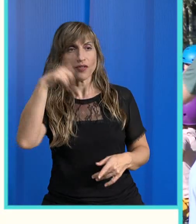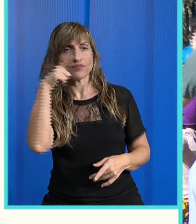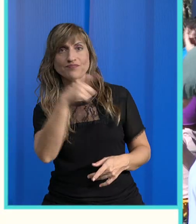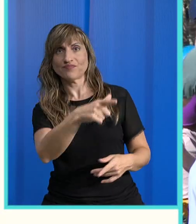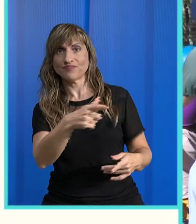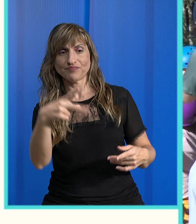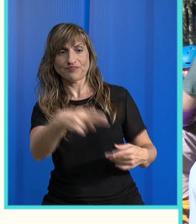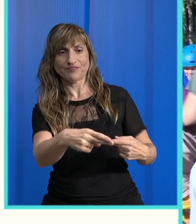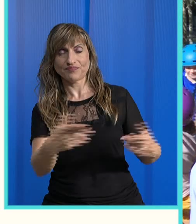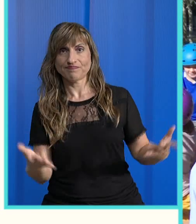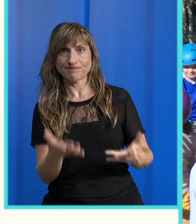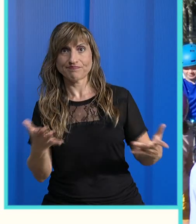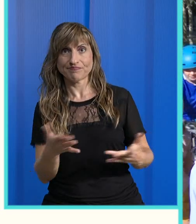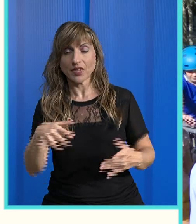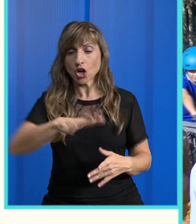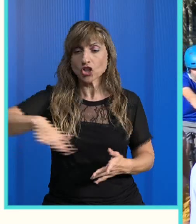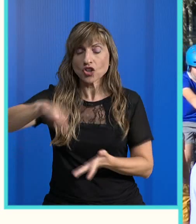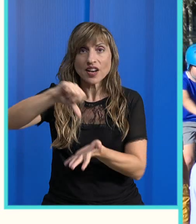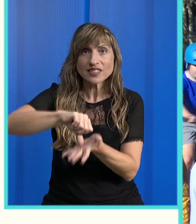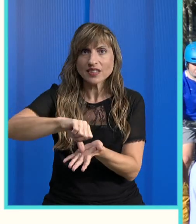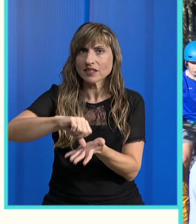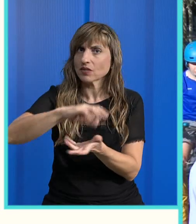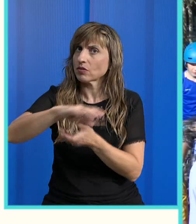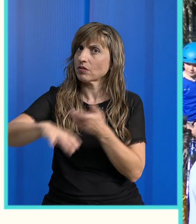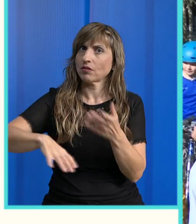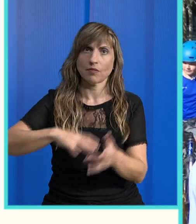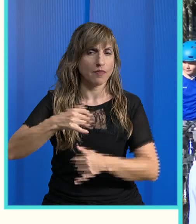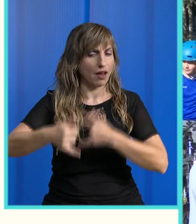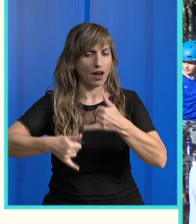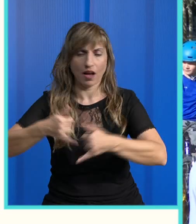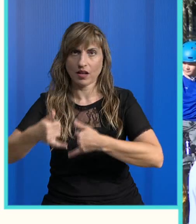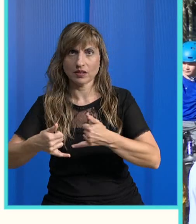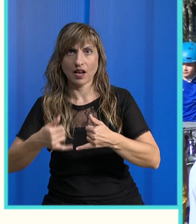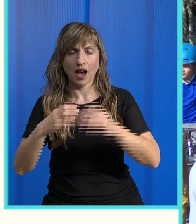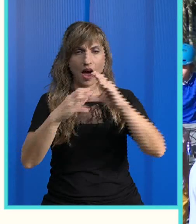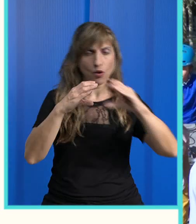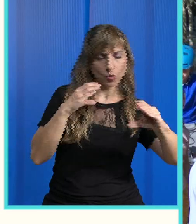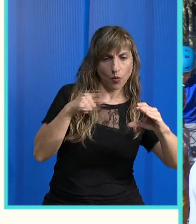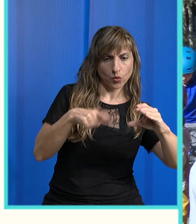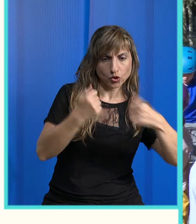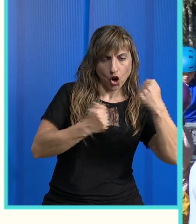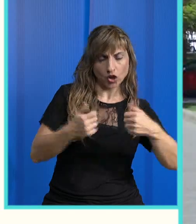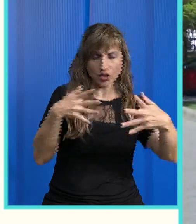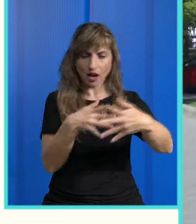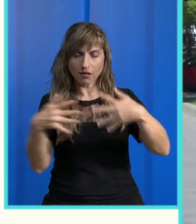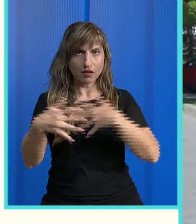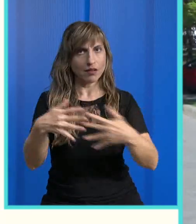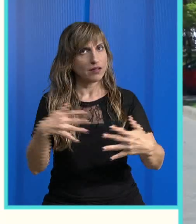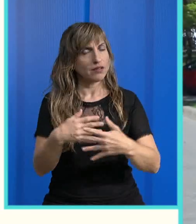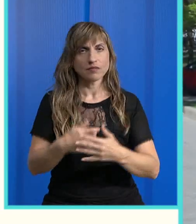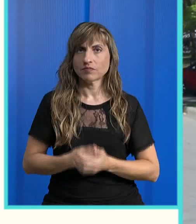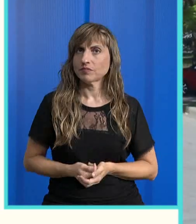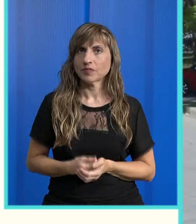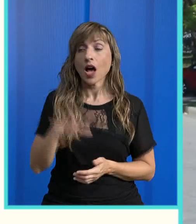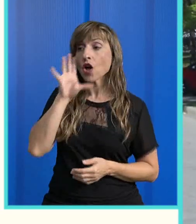part que és pel centre que és molt complicat anar amb bicicleta compartint amb autobusos, cotxes... Des del govern local